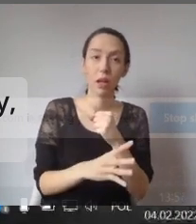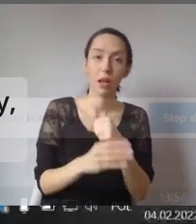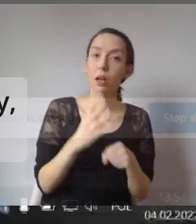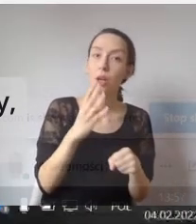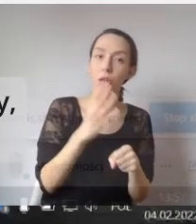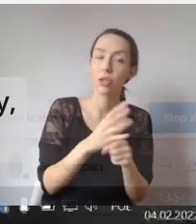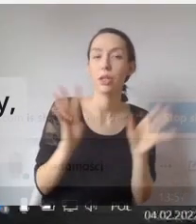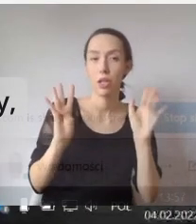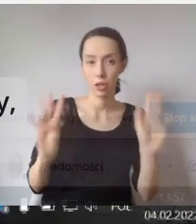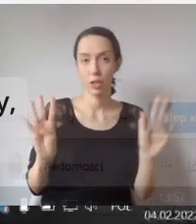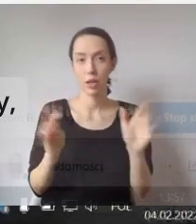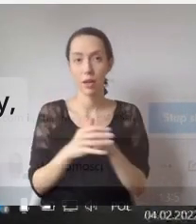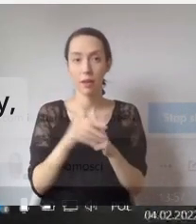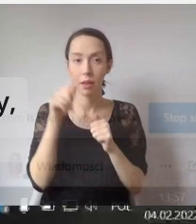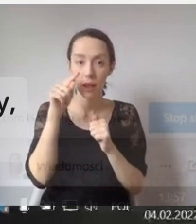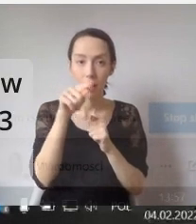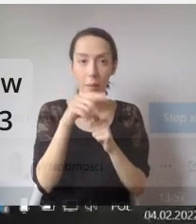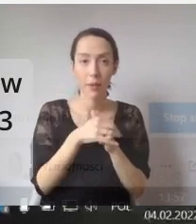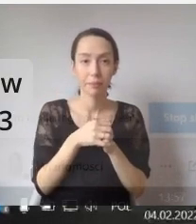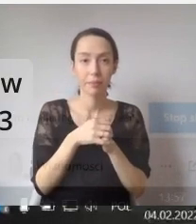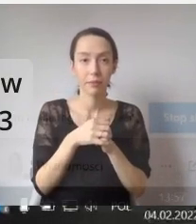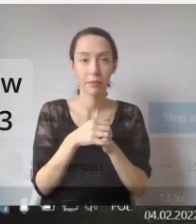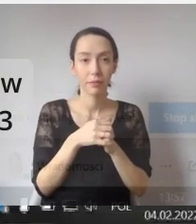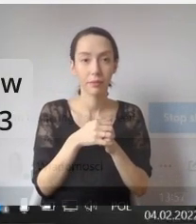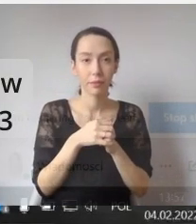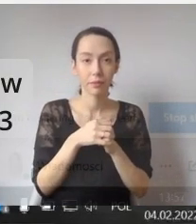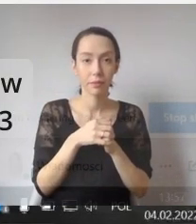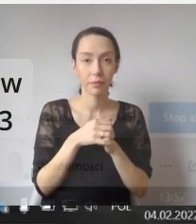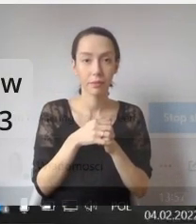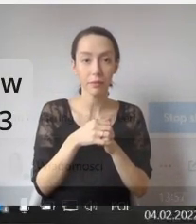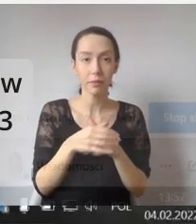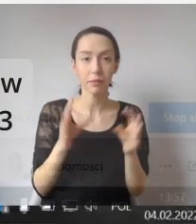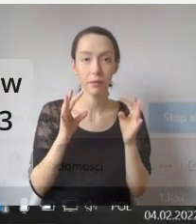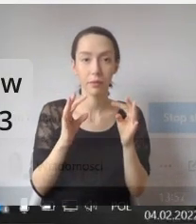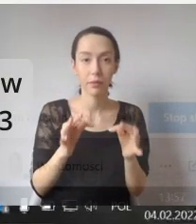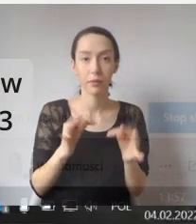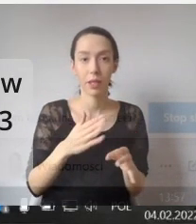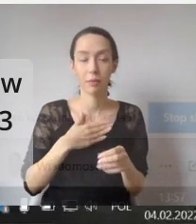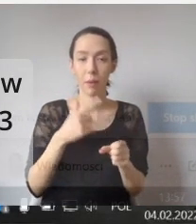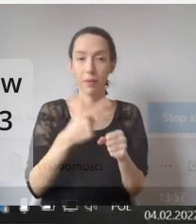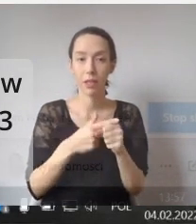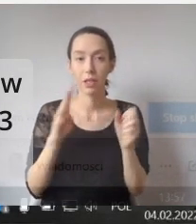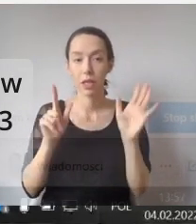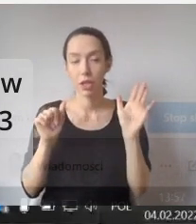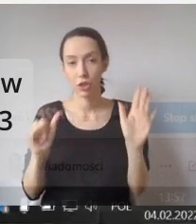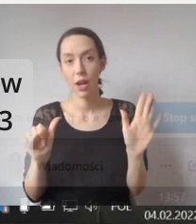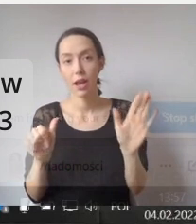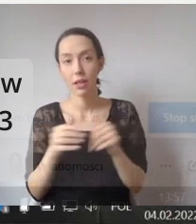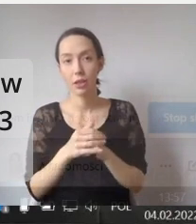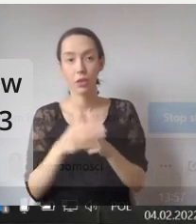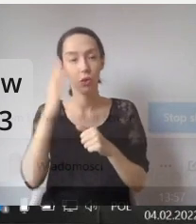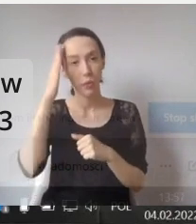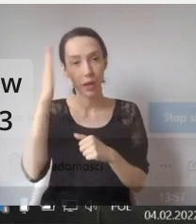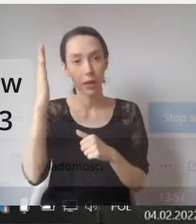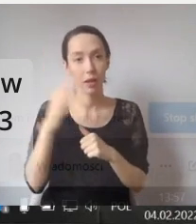daną umiejętność. Zobaczcie, u mnie tutaj jest 26 więcej umiejętności, natomiast